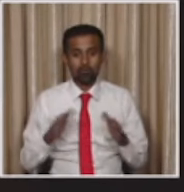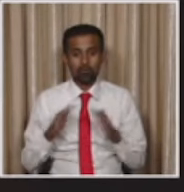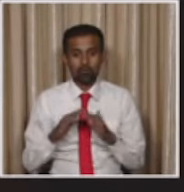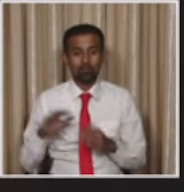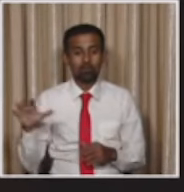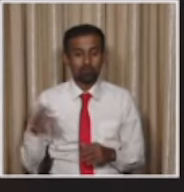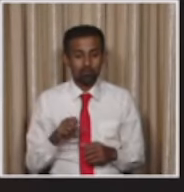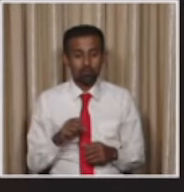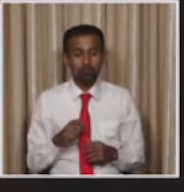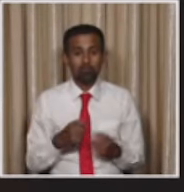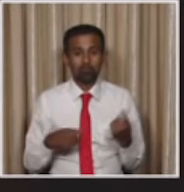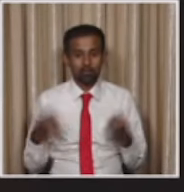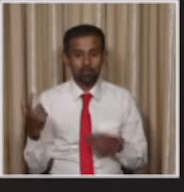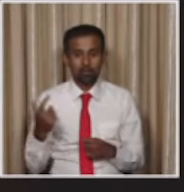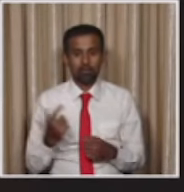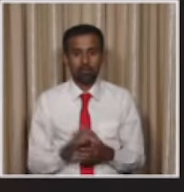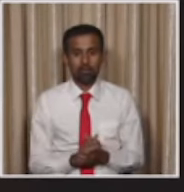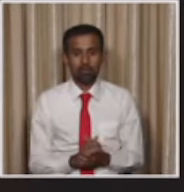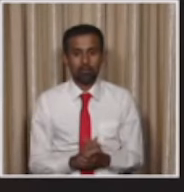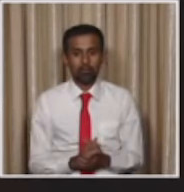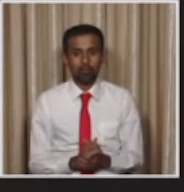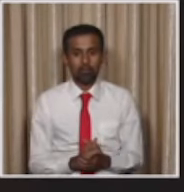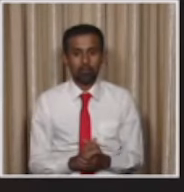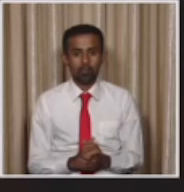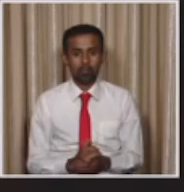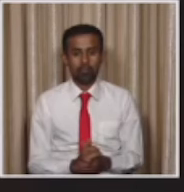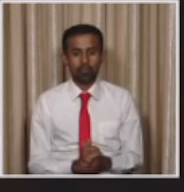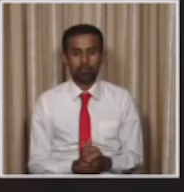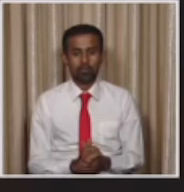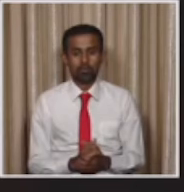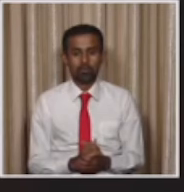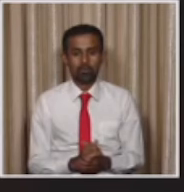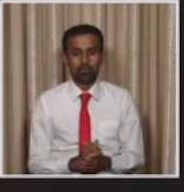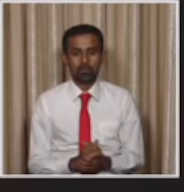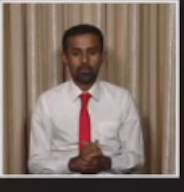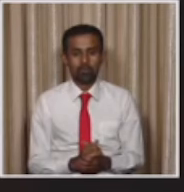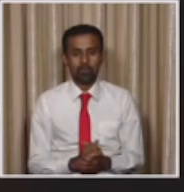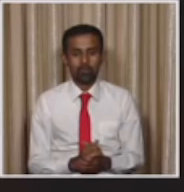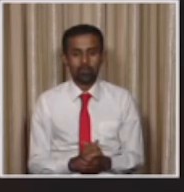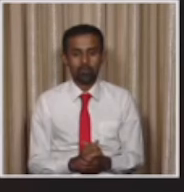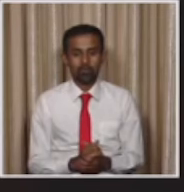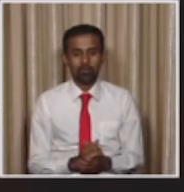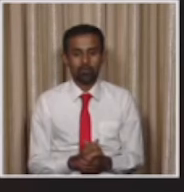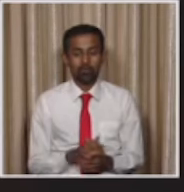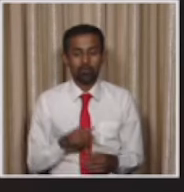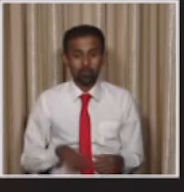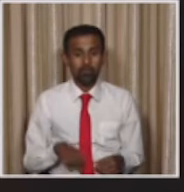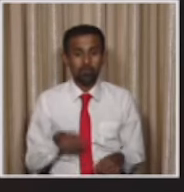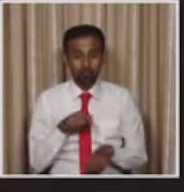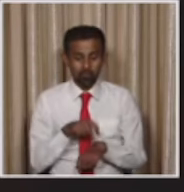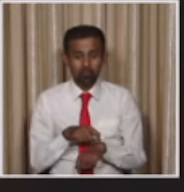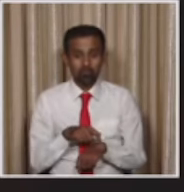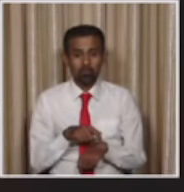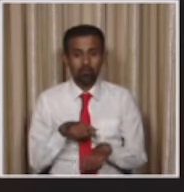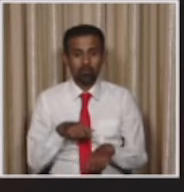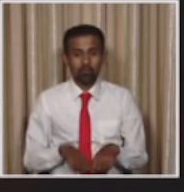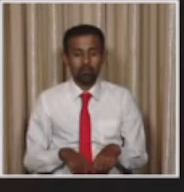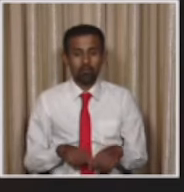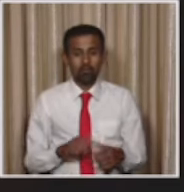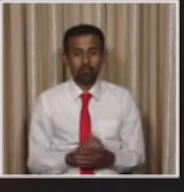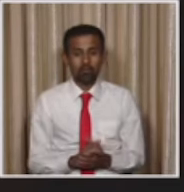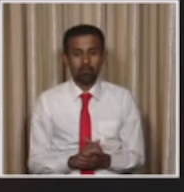ඒක වෙන්දේසි කරලා ඉවර කරන්න බැංකුව මේ කඩිමුඩියේ ලෑස්ති වෙනවද කියන කතාව අපි මේ අවස්ථාවේදී අපි